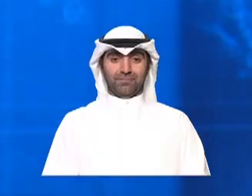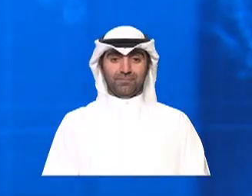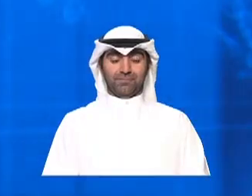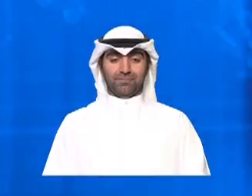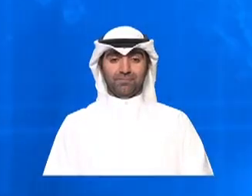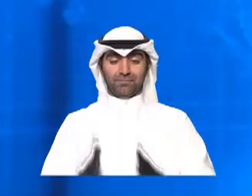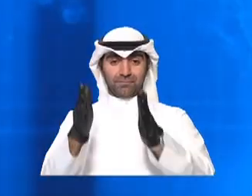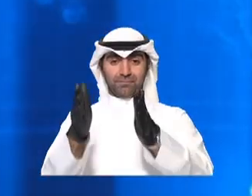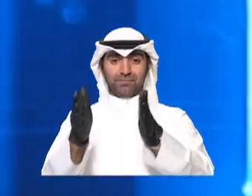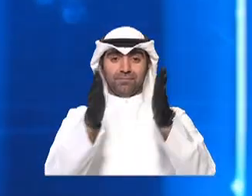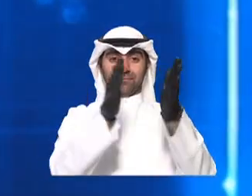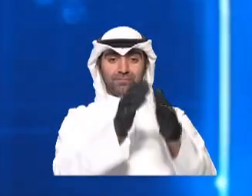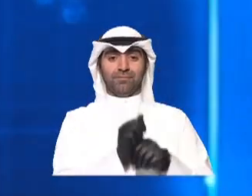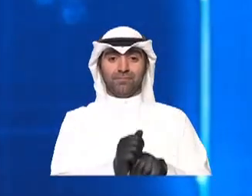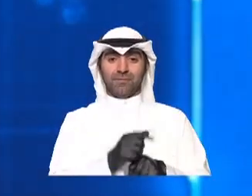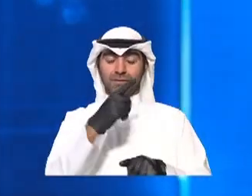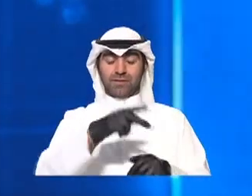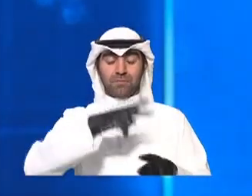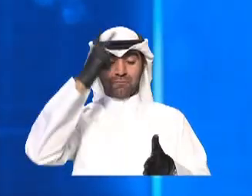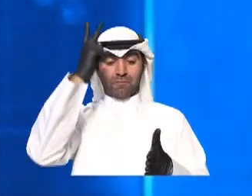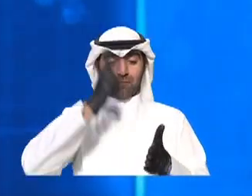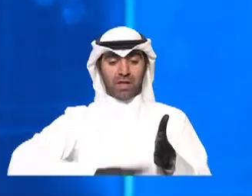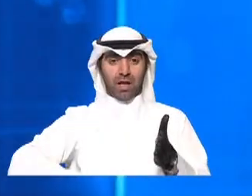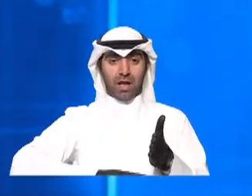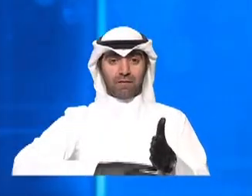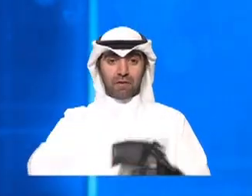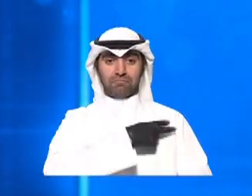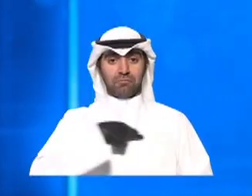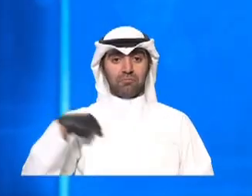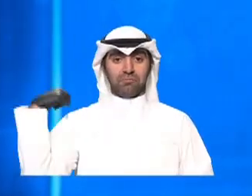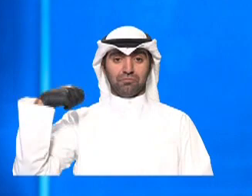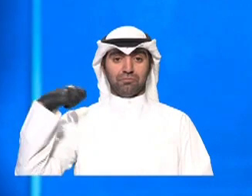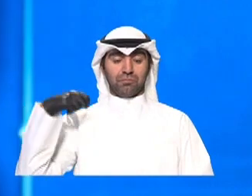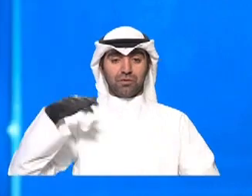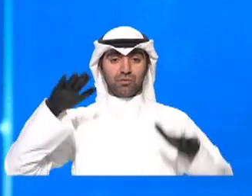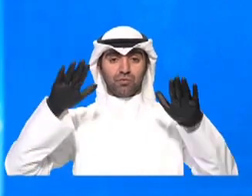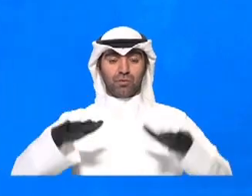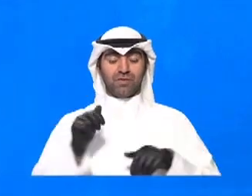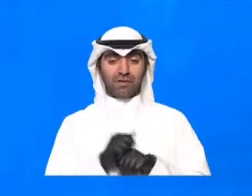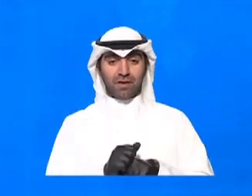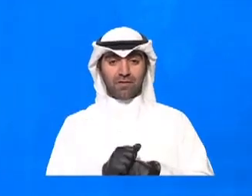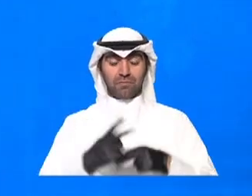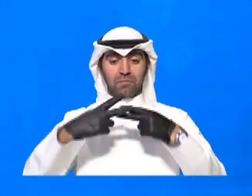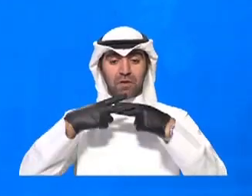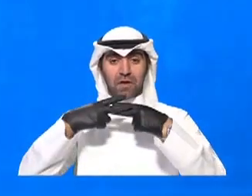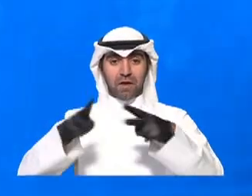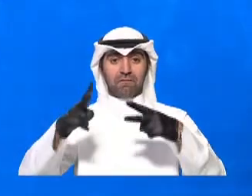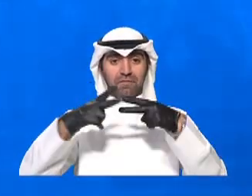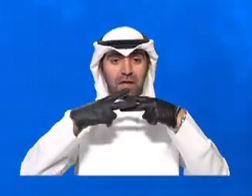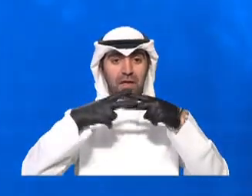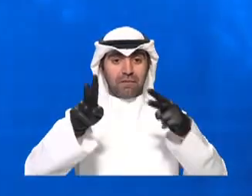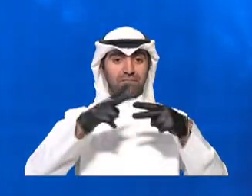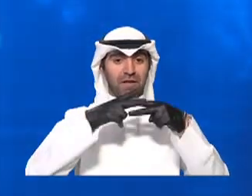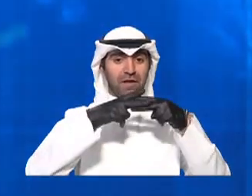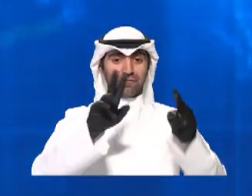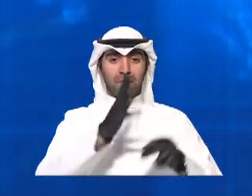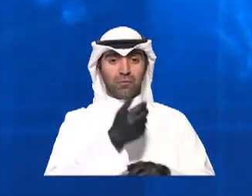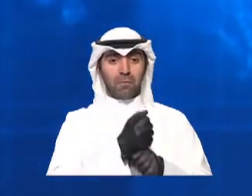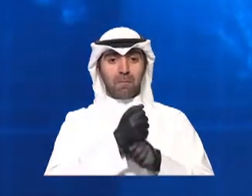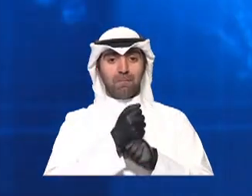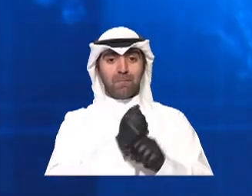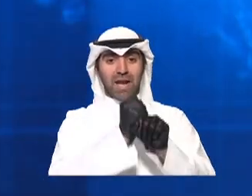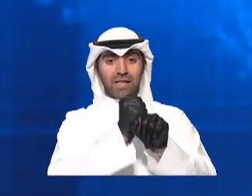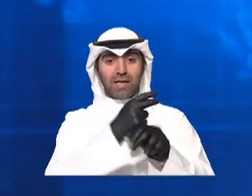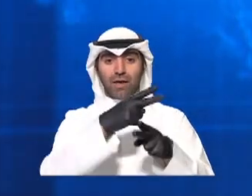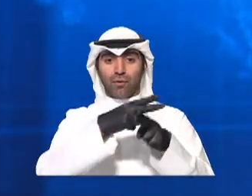بناء على قرار مجلس الوزراء وبعد أن سمحت بلدية الكويت لمحلات البقالة أثناء فترة